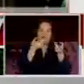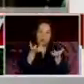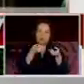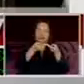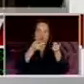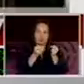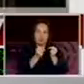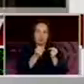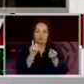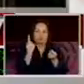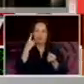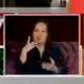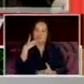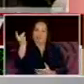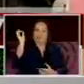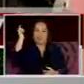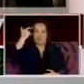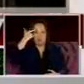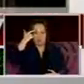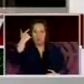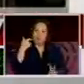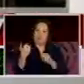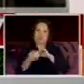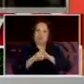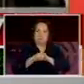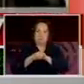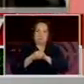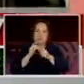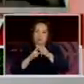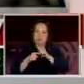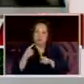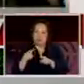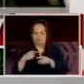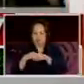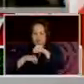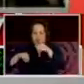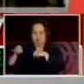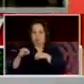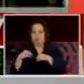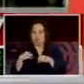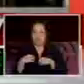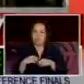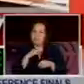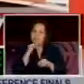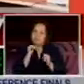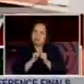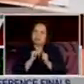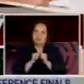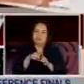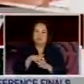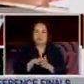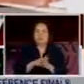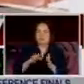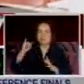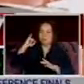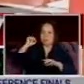in government for my kalyado ko, who I will use as my dummy. That is not the meaning of quasi-political. May I request